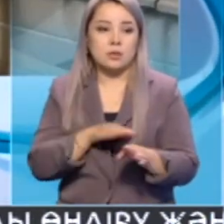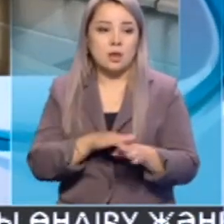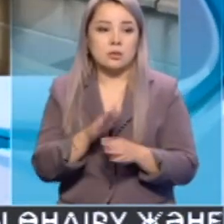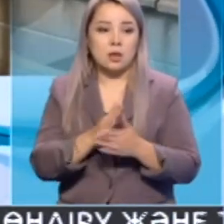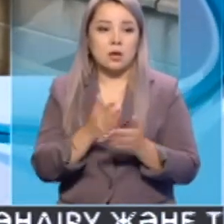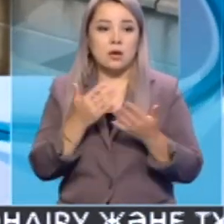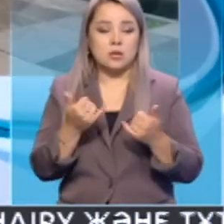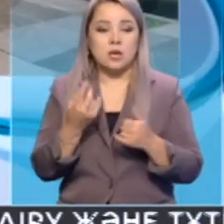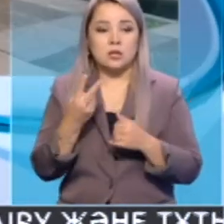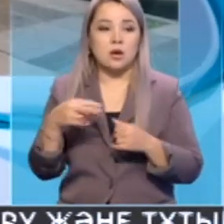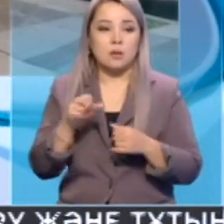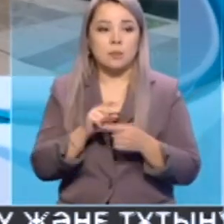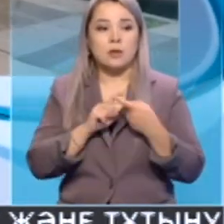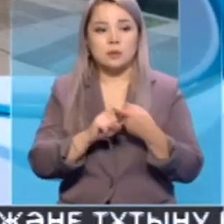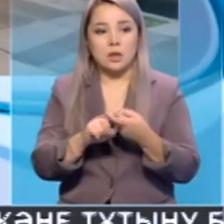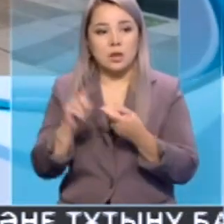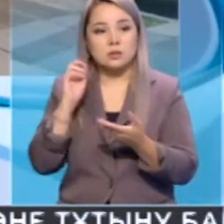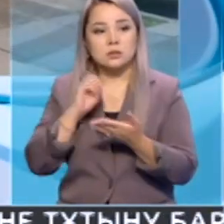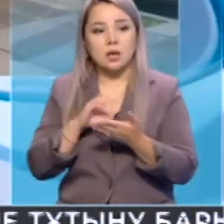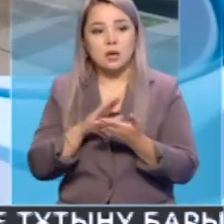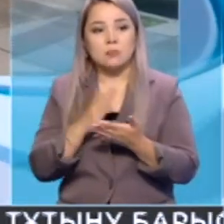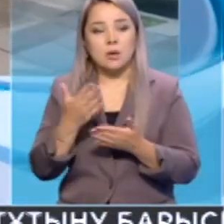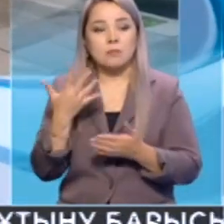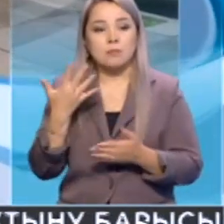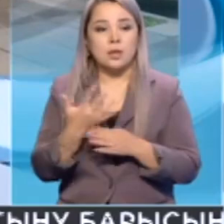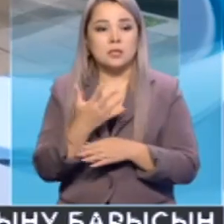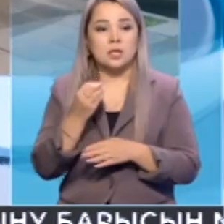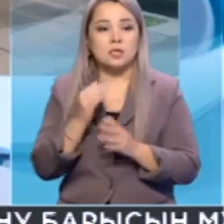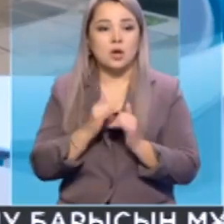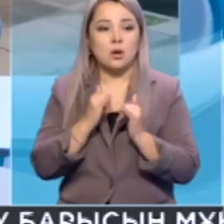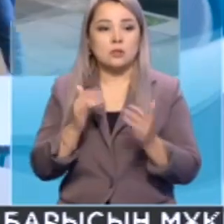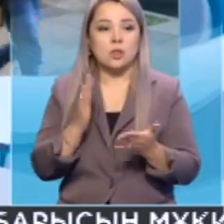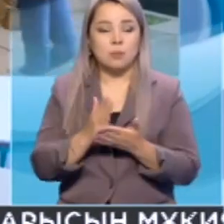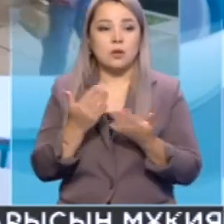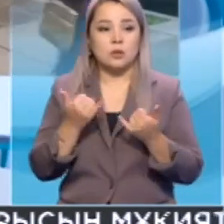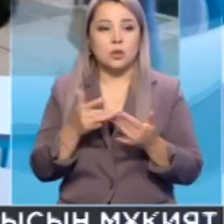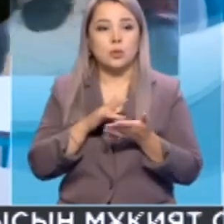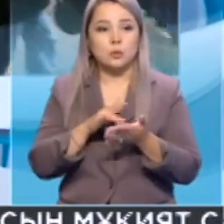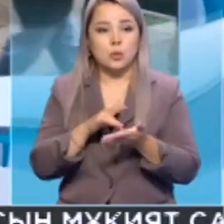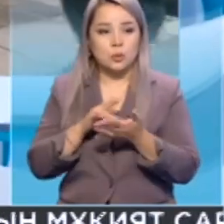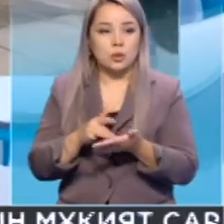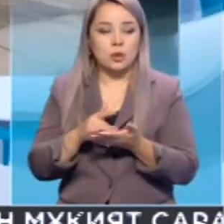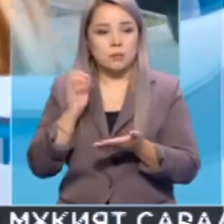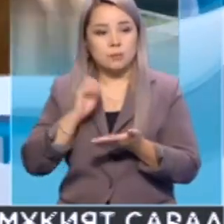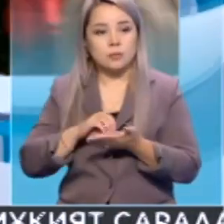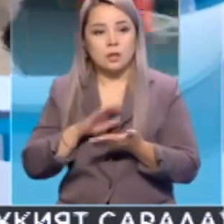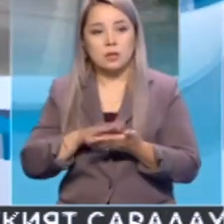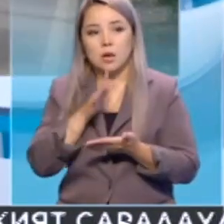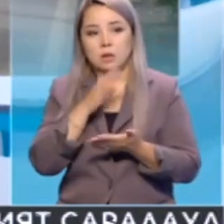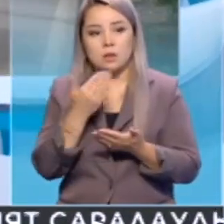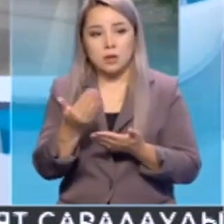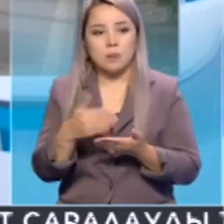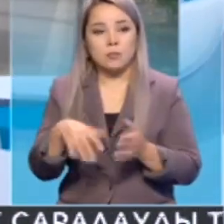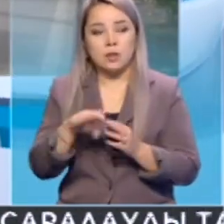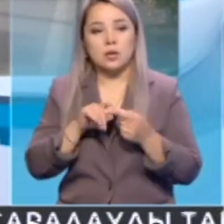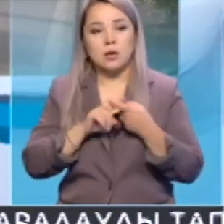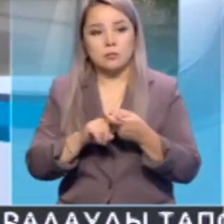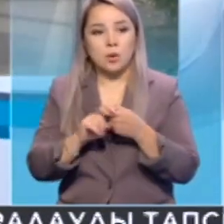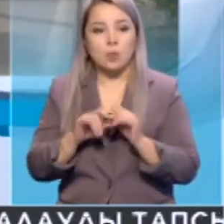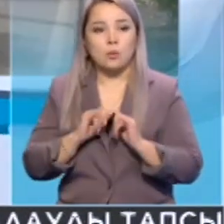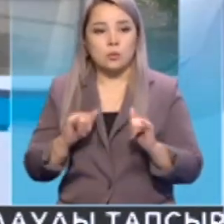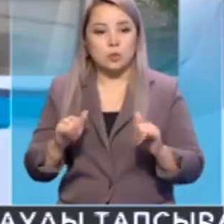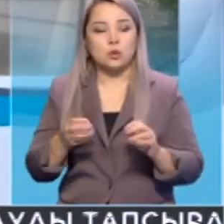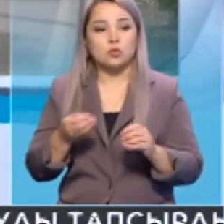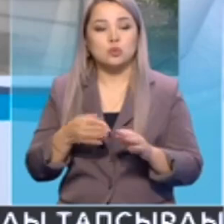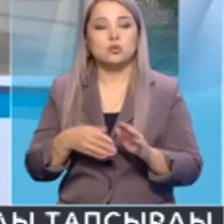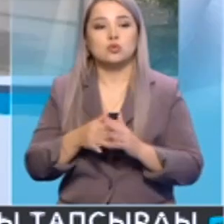соңғы 2 аптада вирус жұқтырғандардың саны 5 есеге көбейген. Қазір туристік маусым болғандықтан вирус жұқтыру ықтималдығы да өте